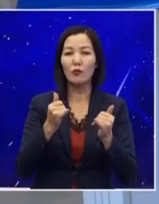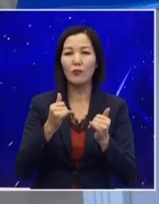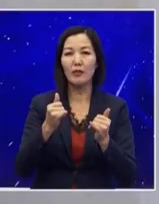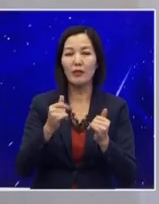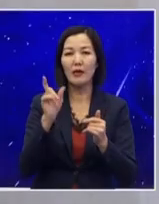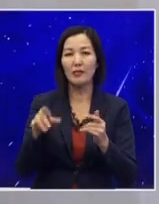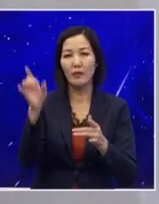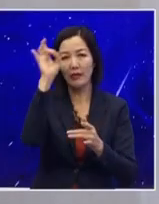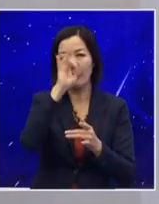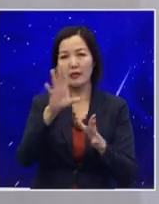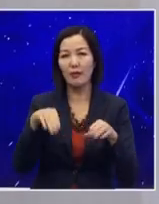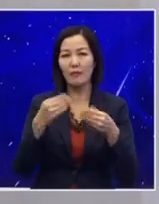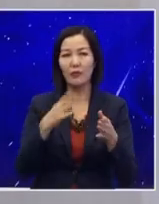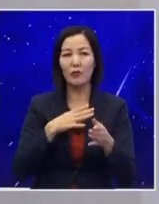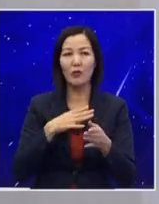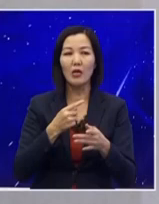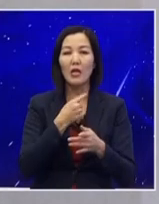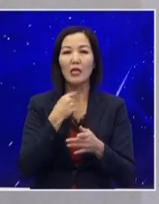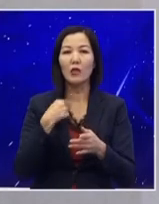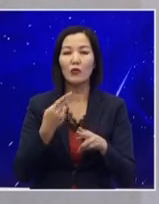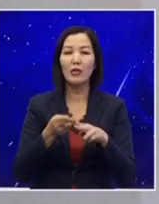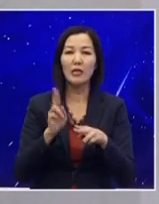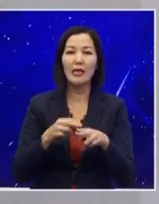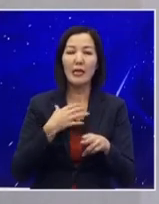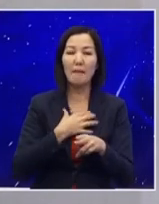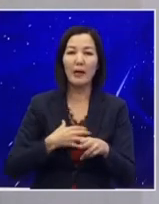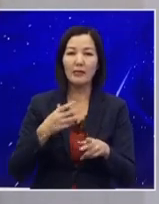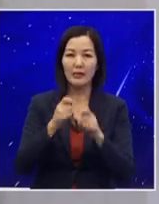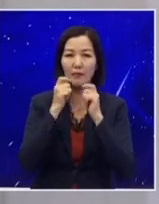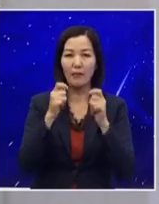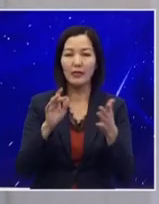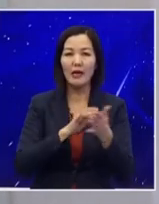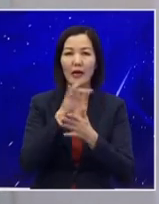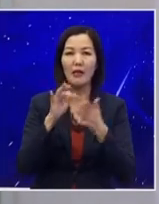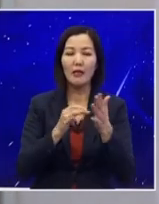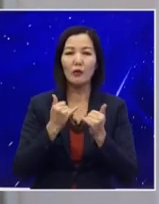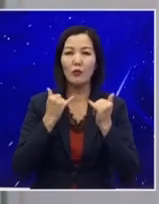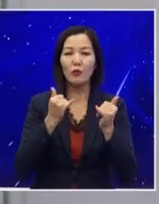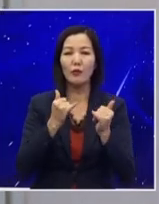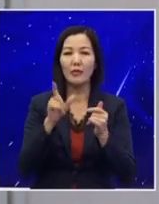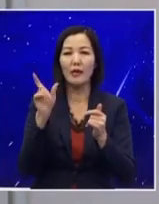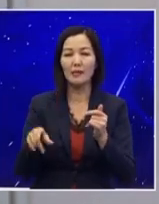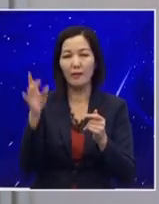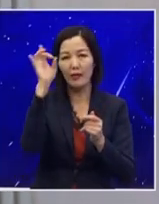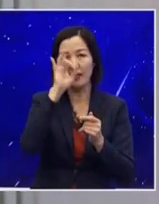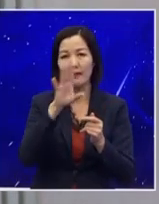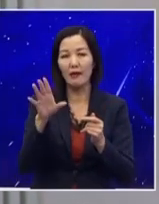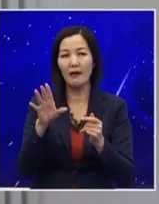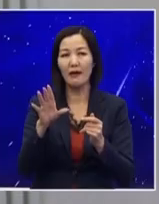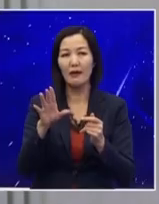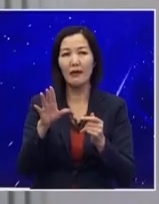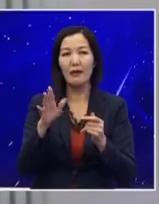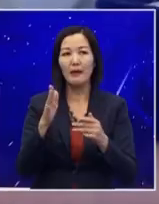беру. Талдықорғандықтар үшін ең маңызды мәртебелі марапат ол қаланың құрметті азаматы атағы. Дәл менің қолымда тұрған